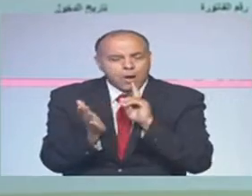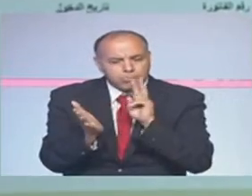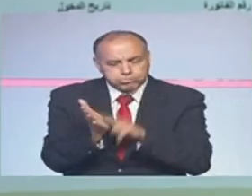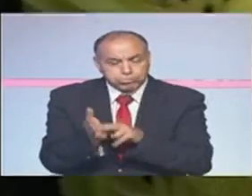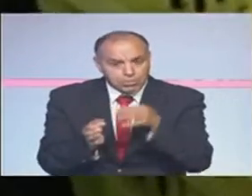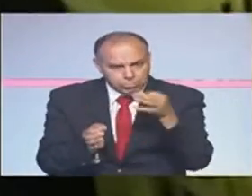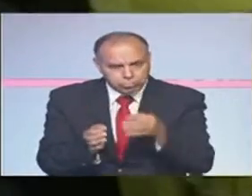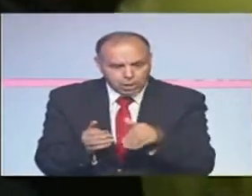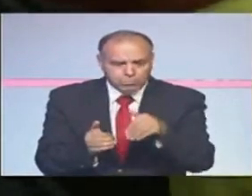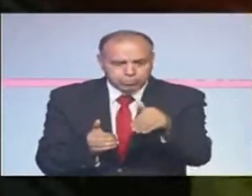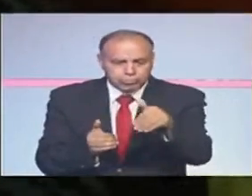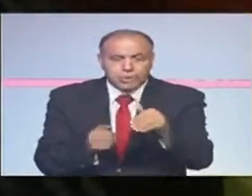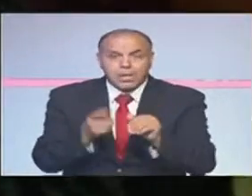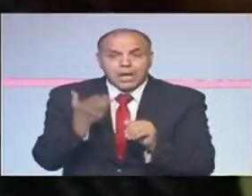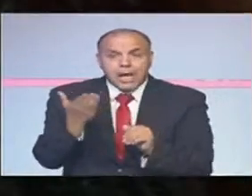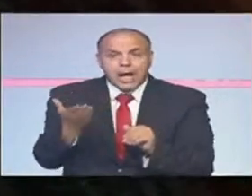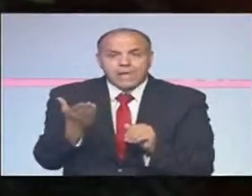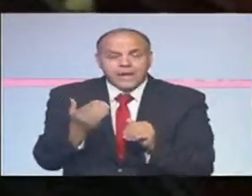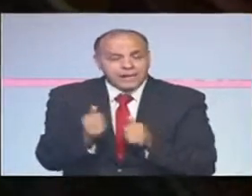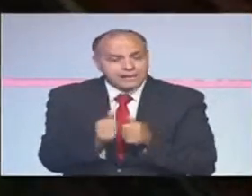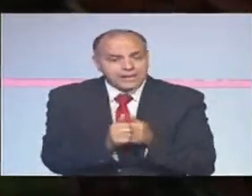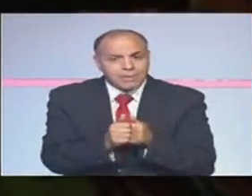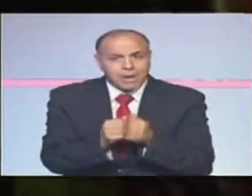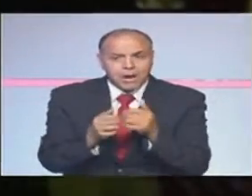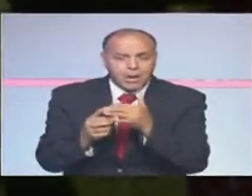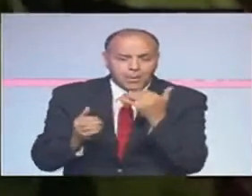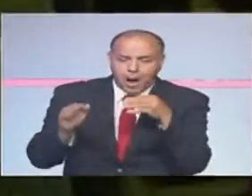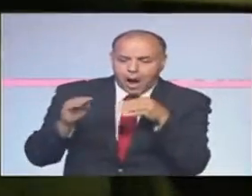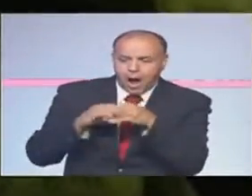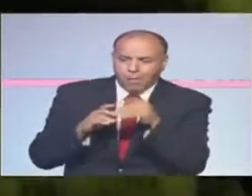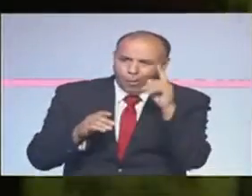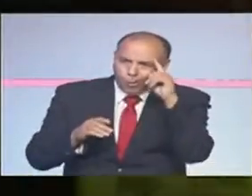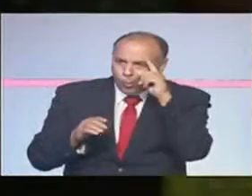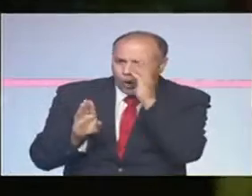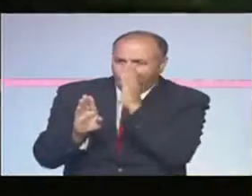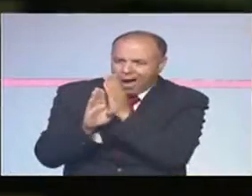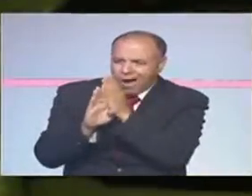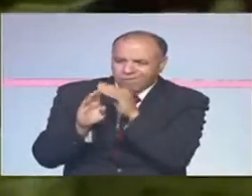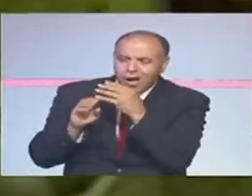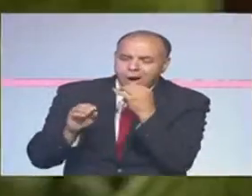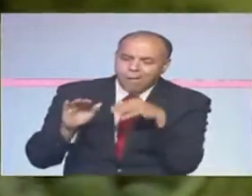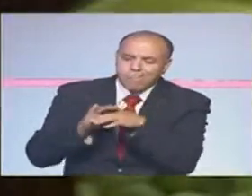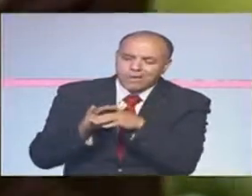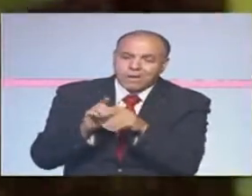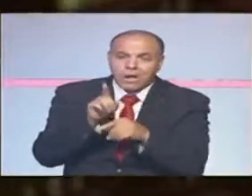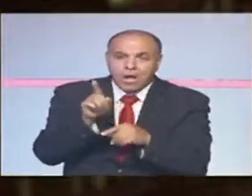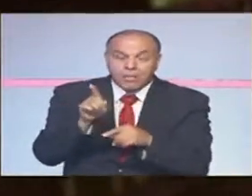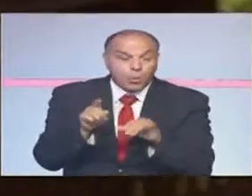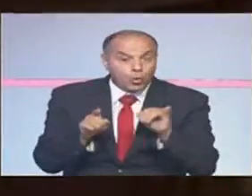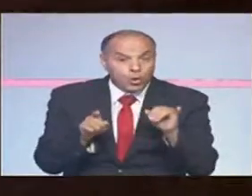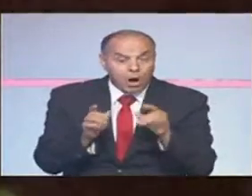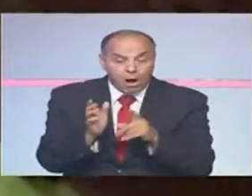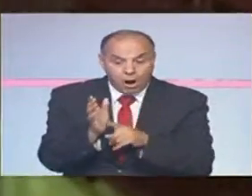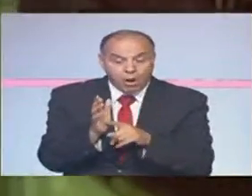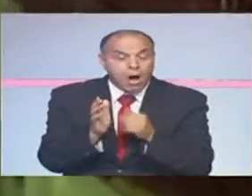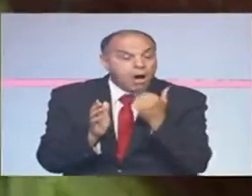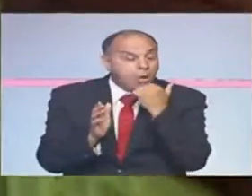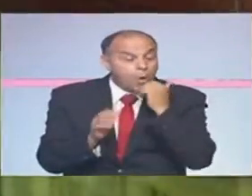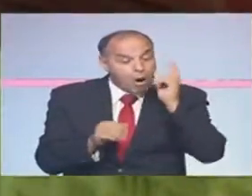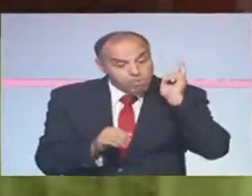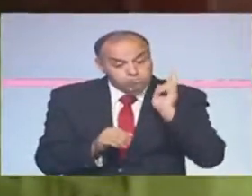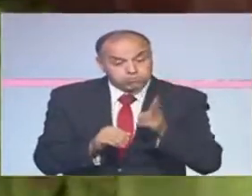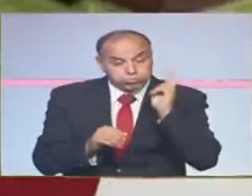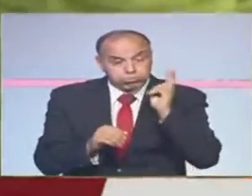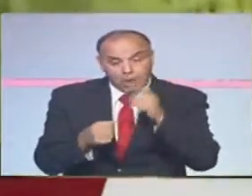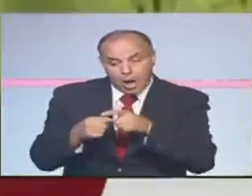الرسميه سيمكن من ناحيه في عمليات الخازن المفرطه واخفاء البضائع ويعرض من ناحيه اخرى المخالفين وعين